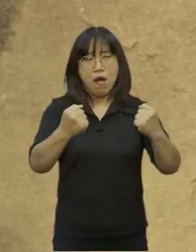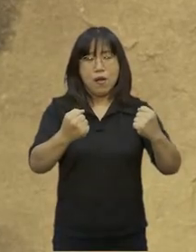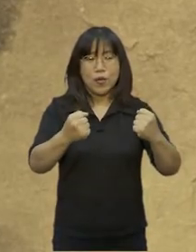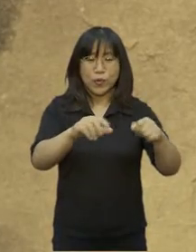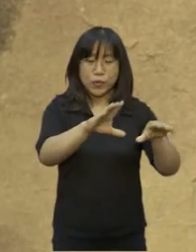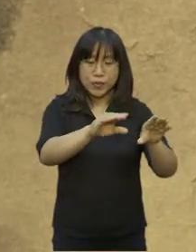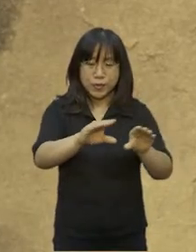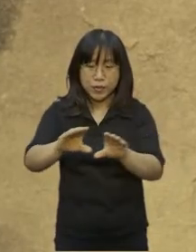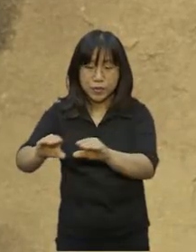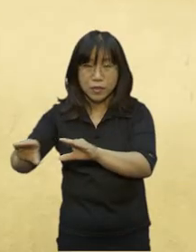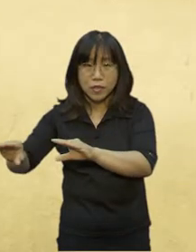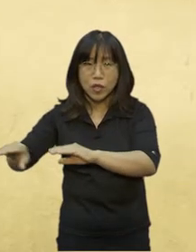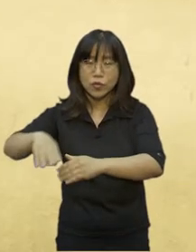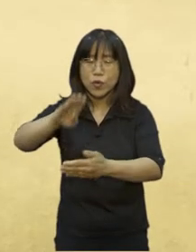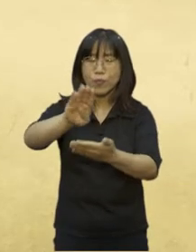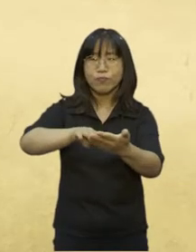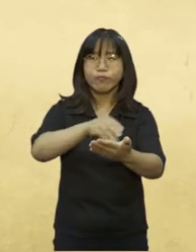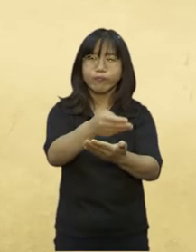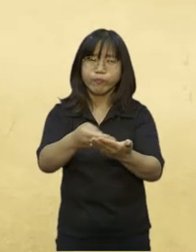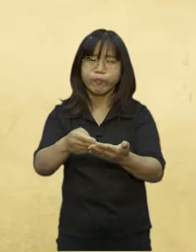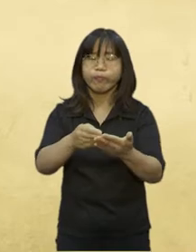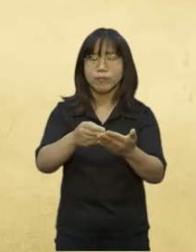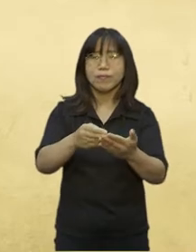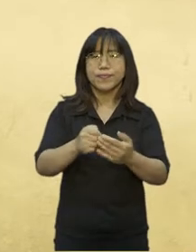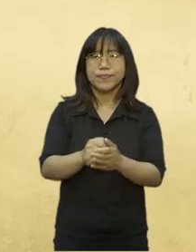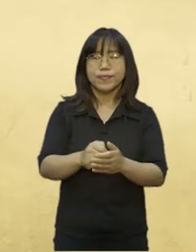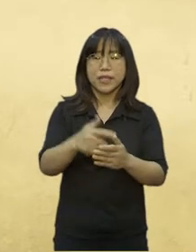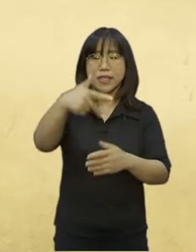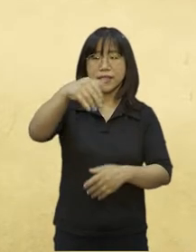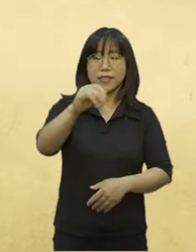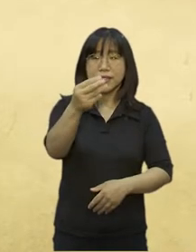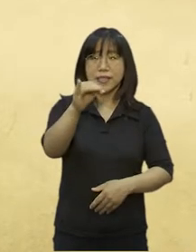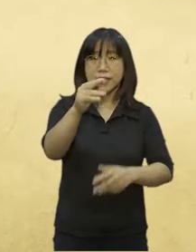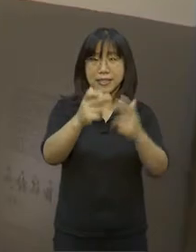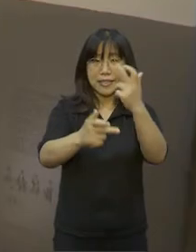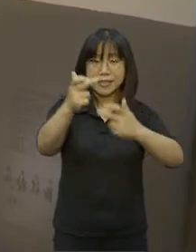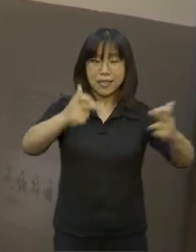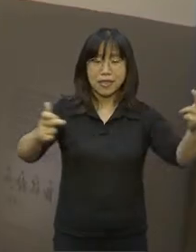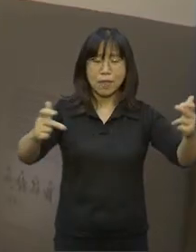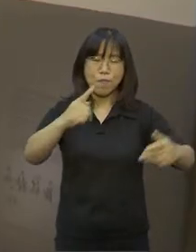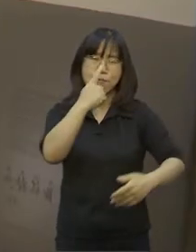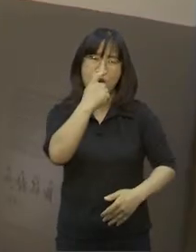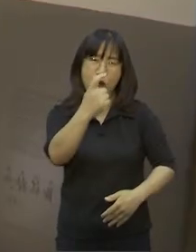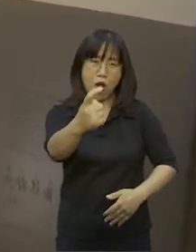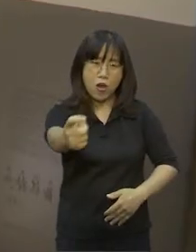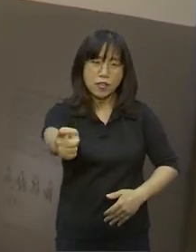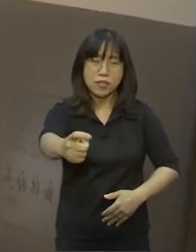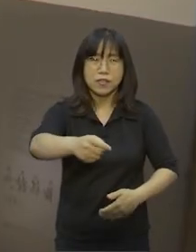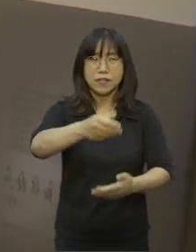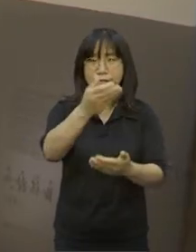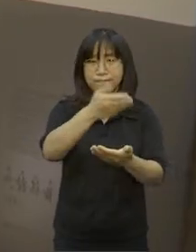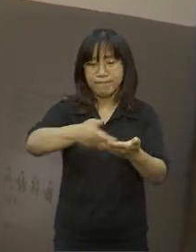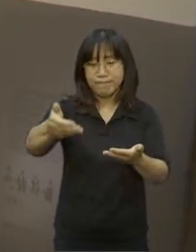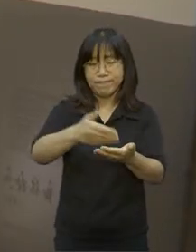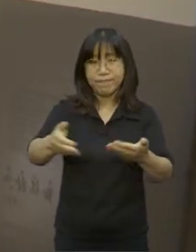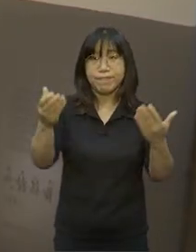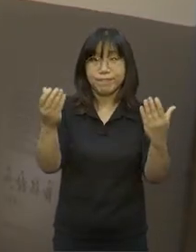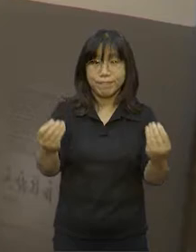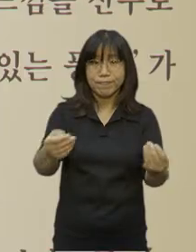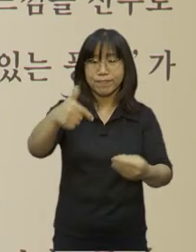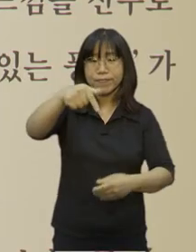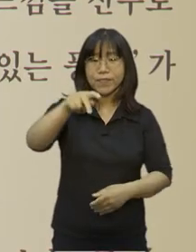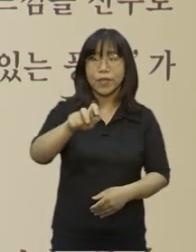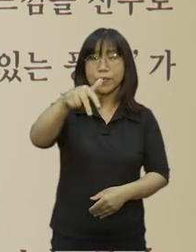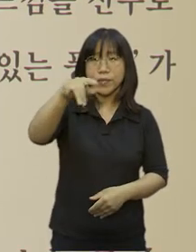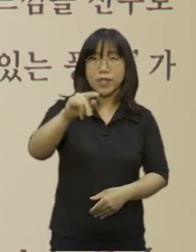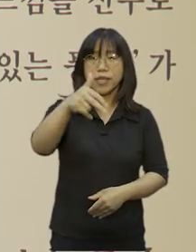때로는 간결하고 섬세한 분놀림으로 색다른 지리산의 멋과 감흥을 표현했습니다. 겸재정선의